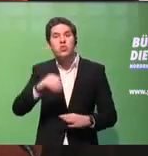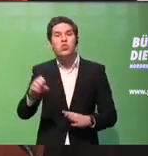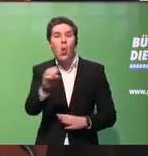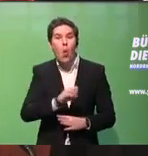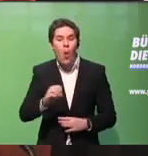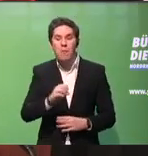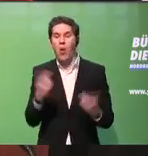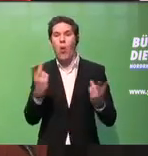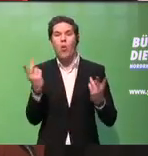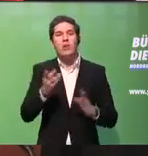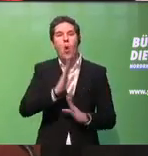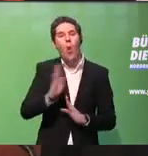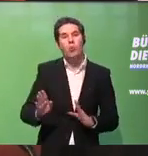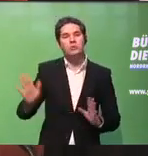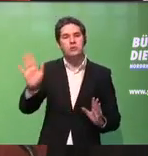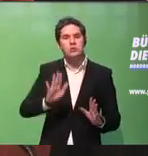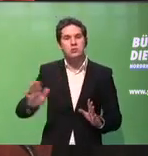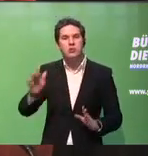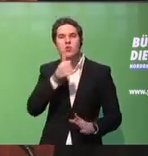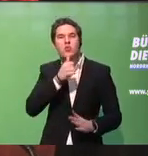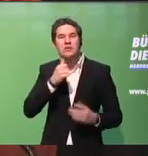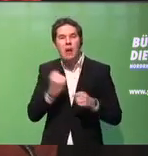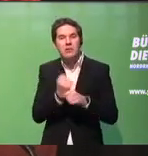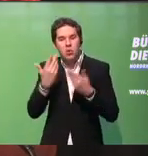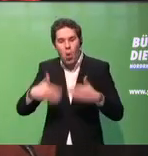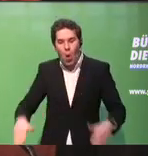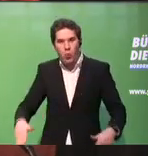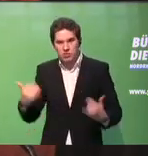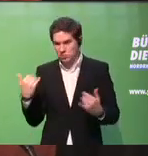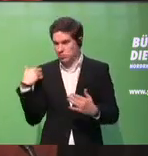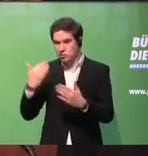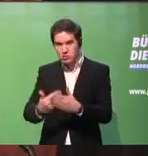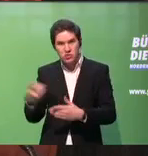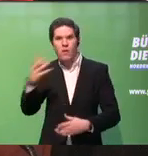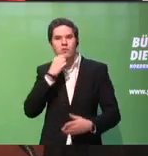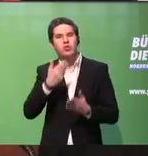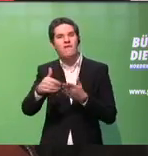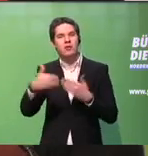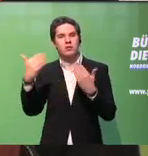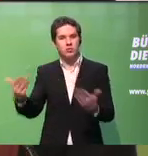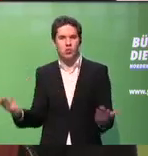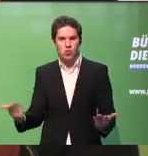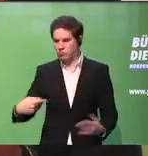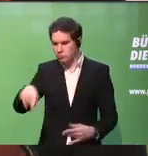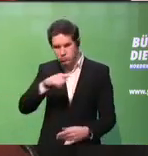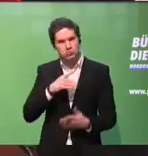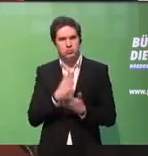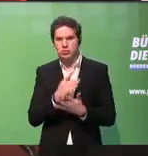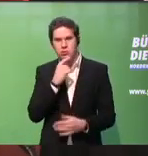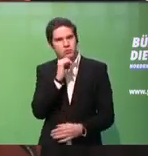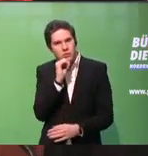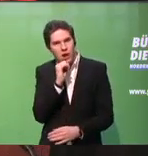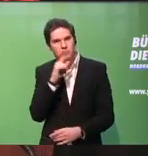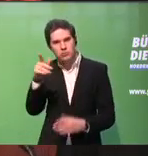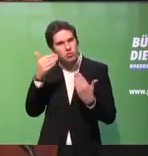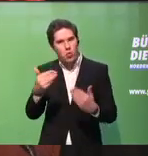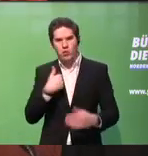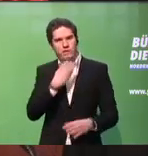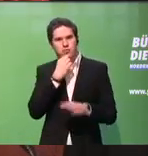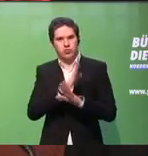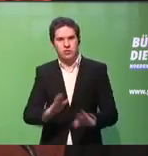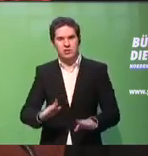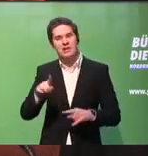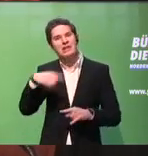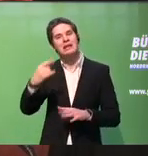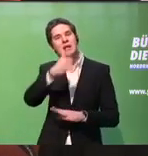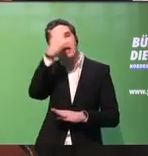auch im Osten der EU zur höchsten Jugendarbeitslosigkeit weltweit geführt haben. Wir sagen dazu Nein und werden im nächsten Jahr für eine andere